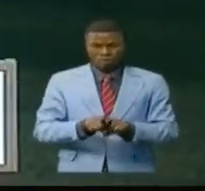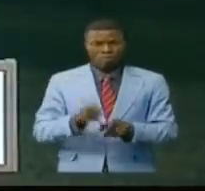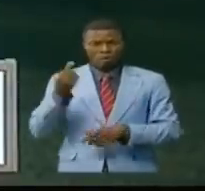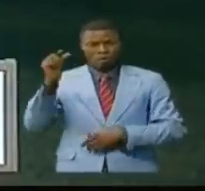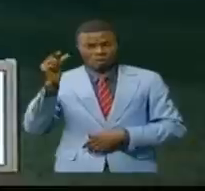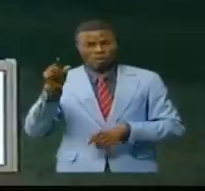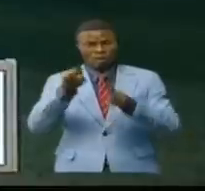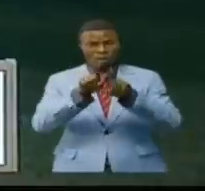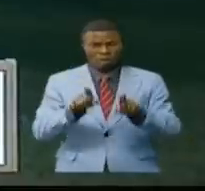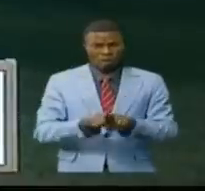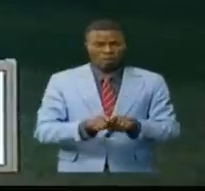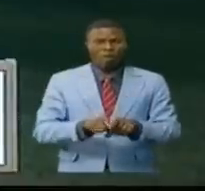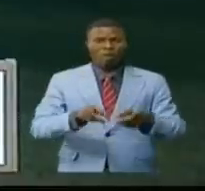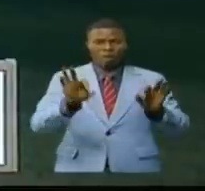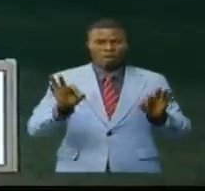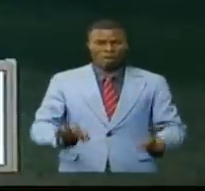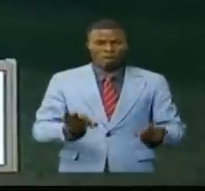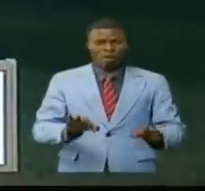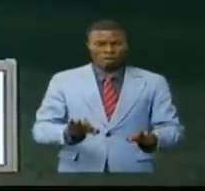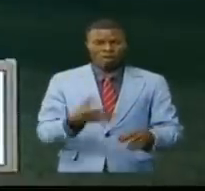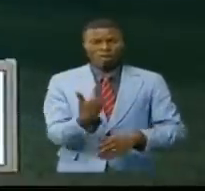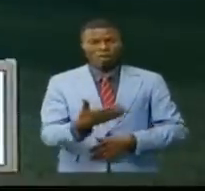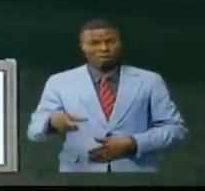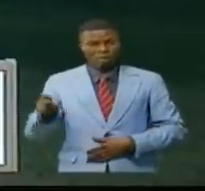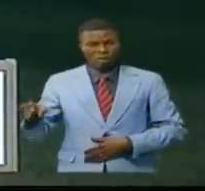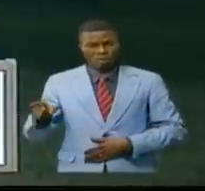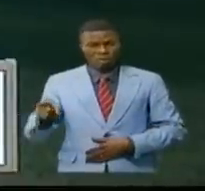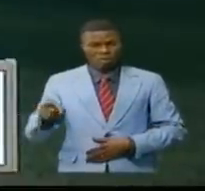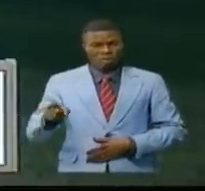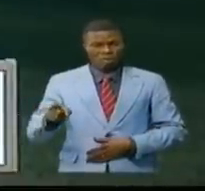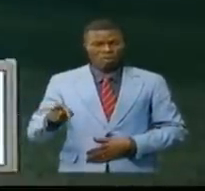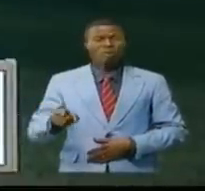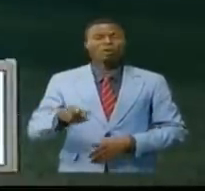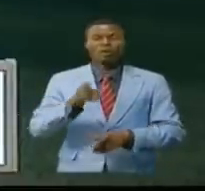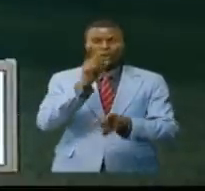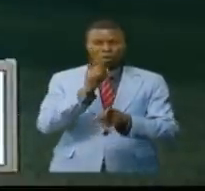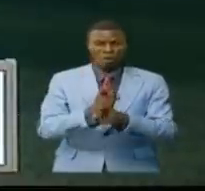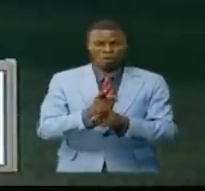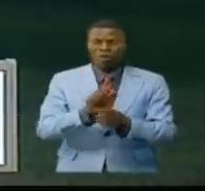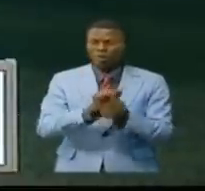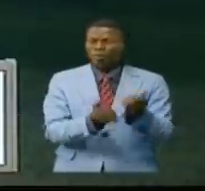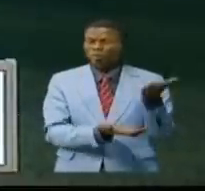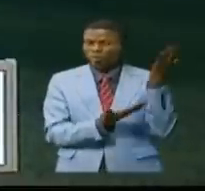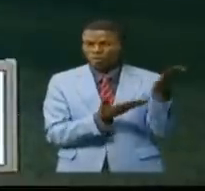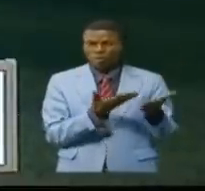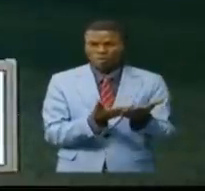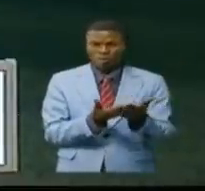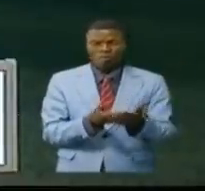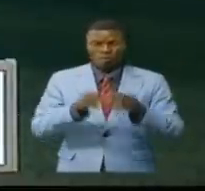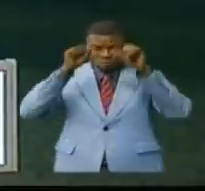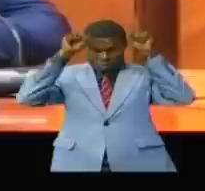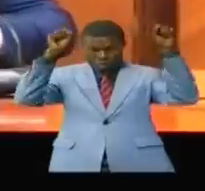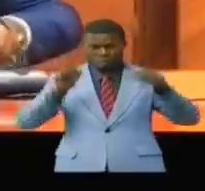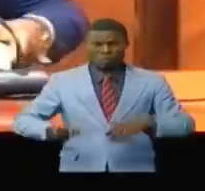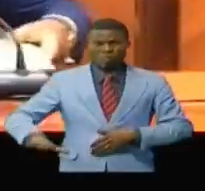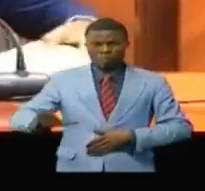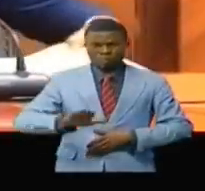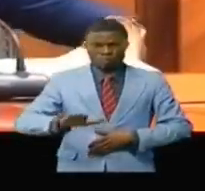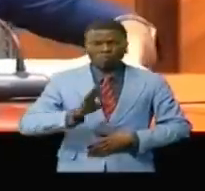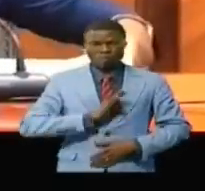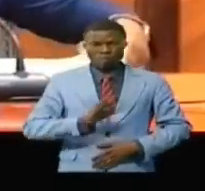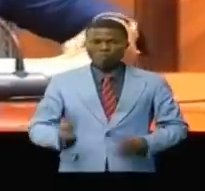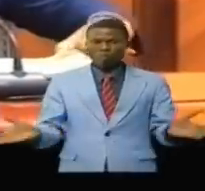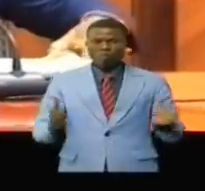minier, foncier ou encore immobilier, sans contrepartie significative. Le président de la République a encouragé